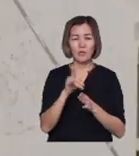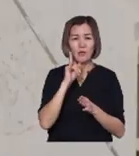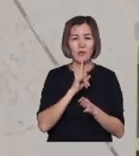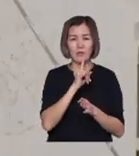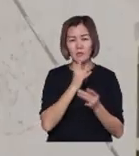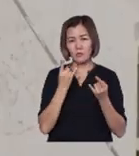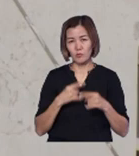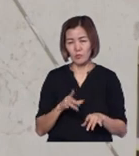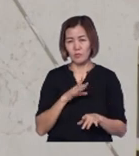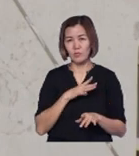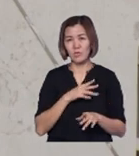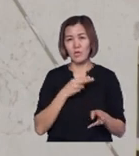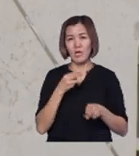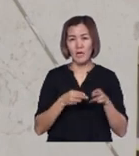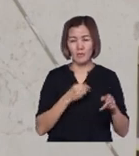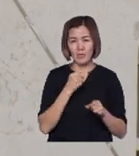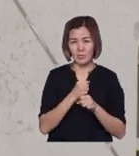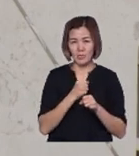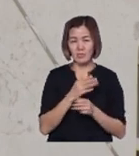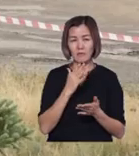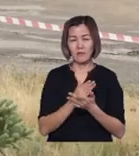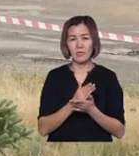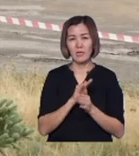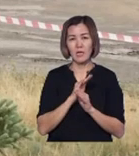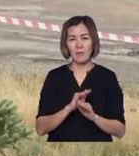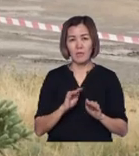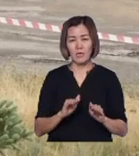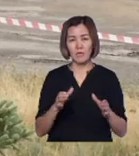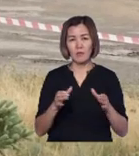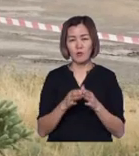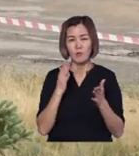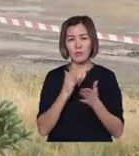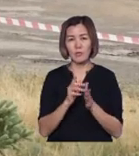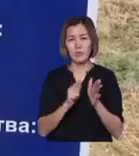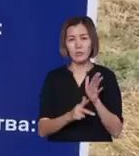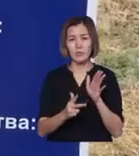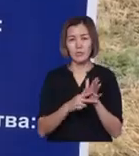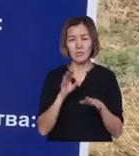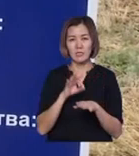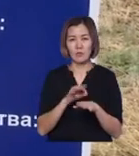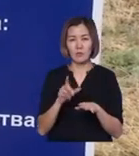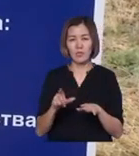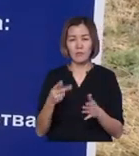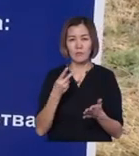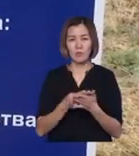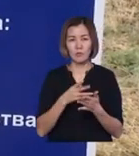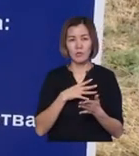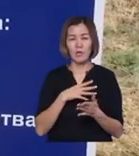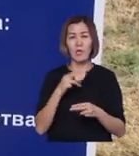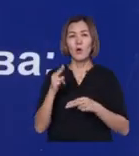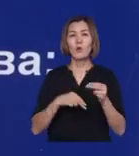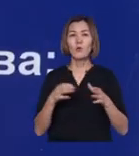босанып жатыр, оталар да жасалынып жатыр, балалар бөлімі жұмыс жасап жатыр. Қазір 78 науқас жатыр. Мердігер Ракада Групп